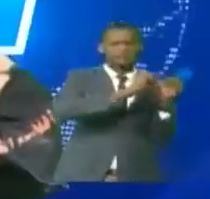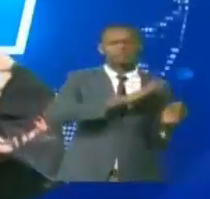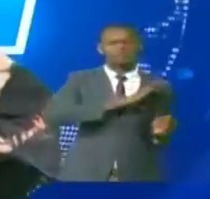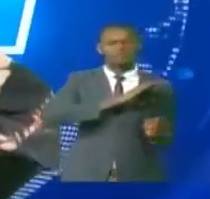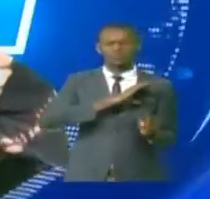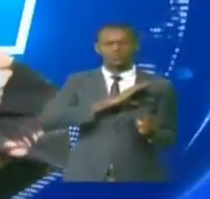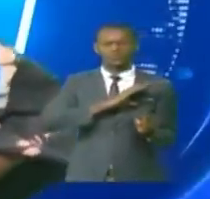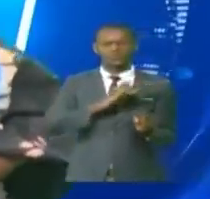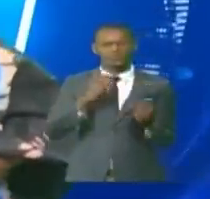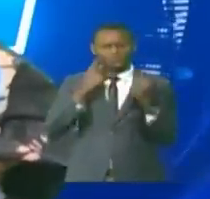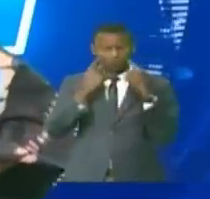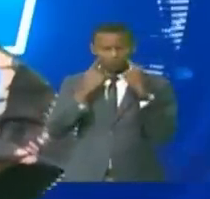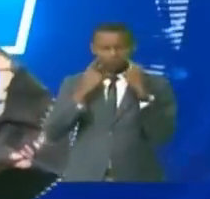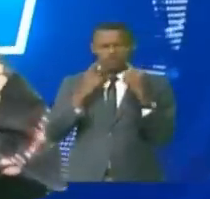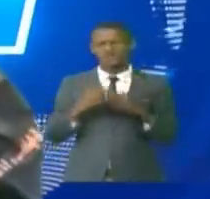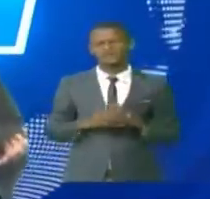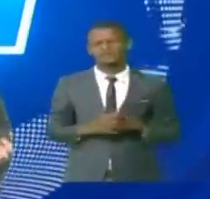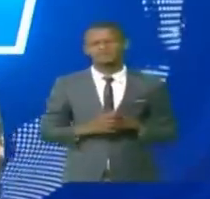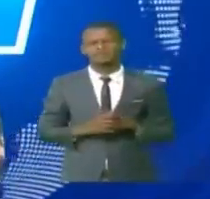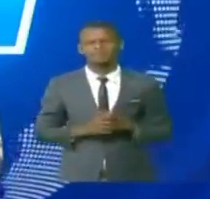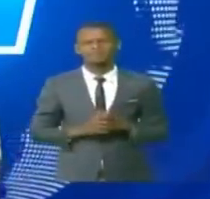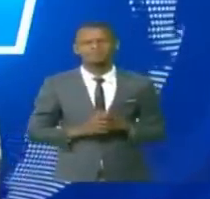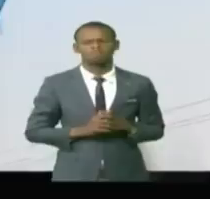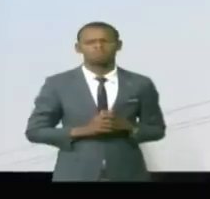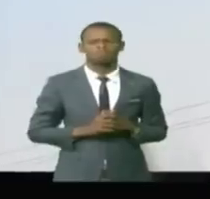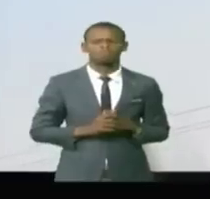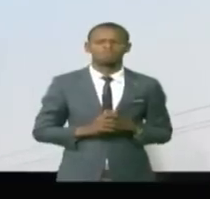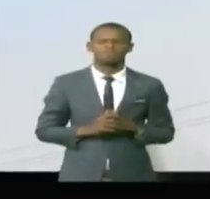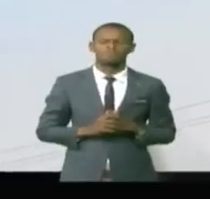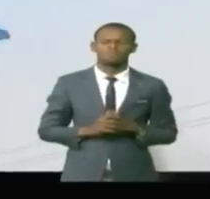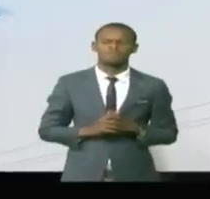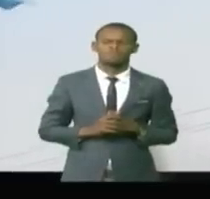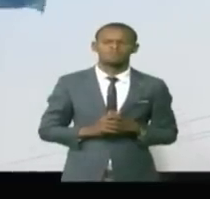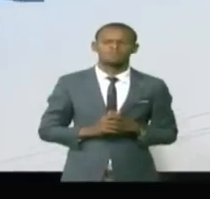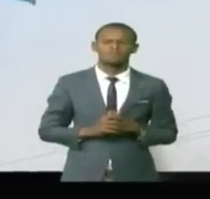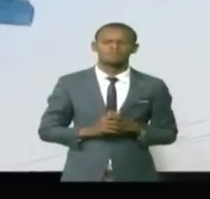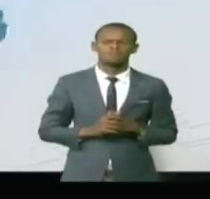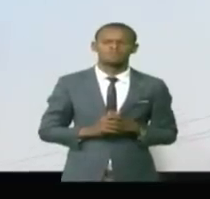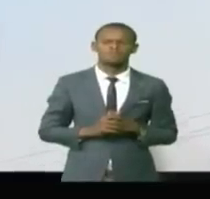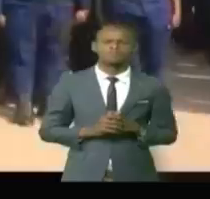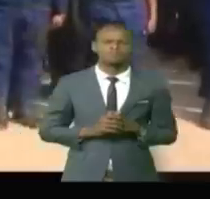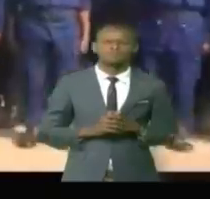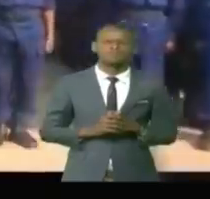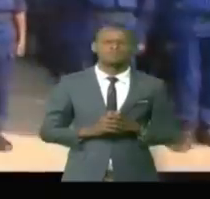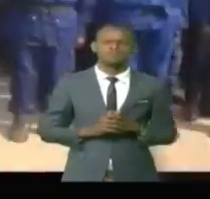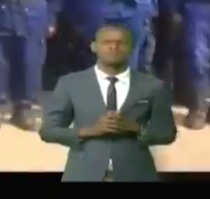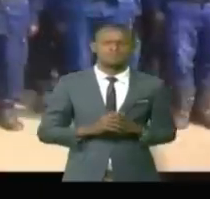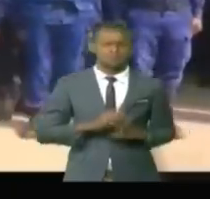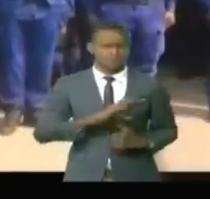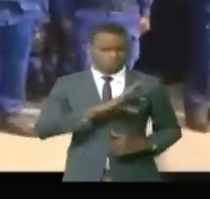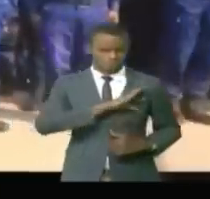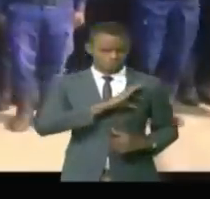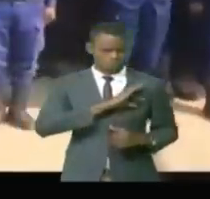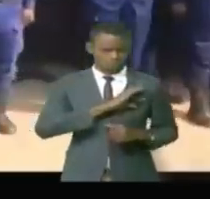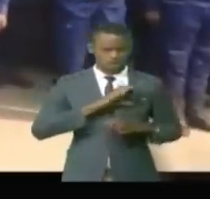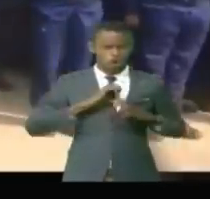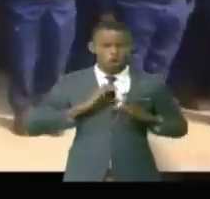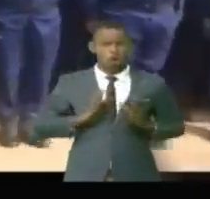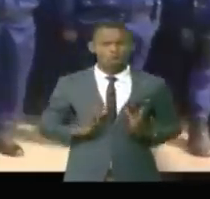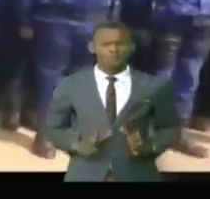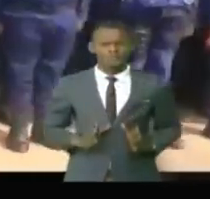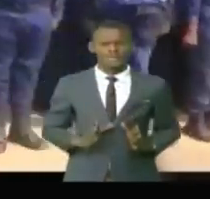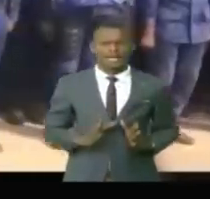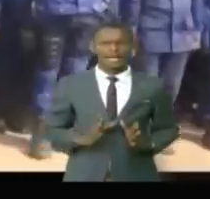Ebois en charge de la réforme de police. Le commissaire général adjoint en charge de la police administrative, le général-major Abba